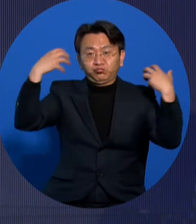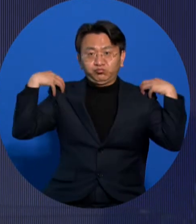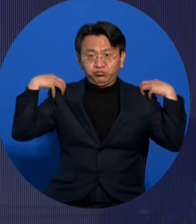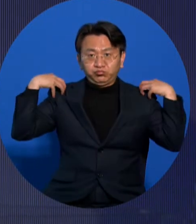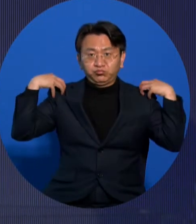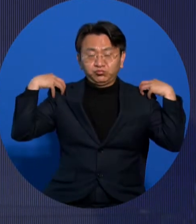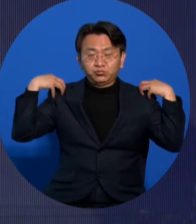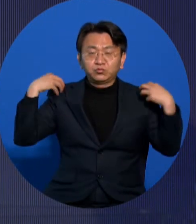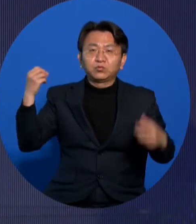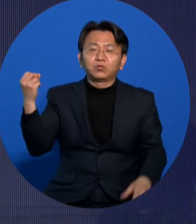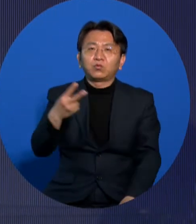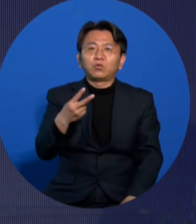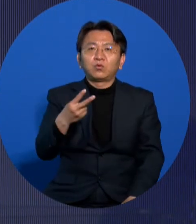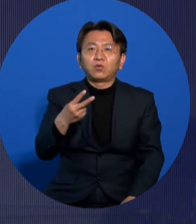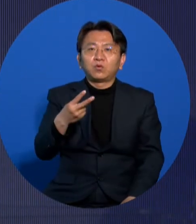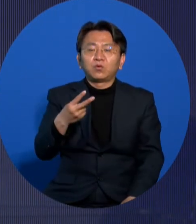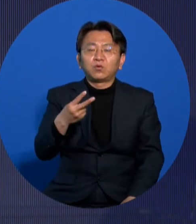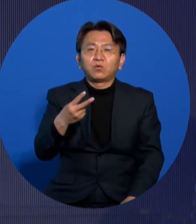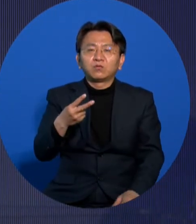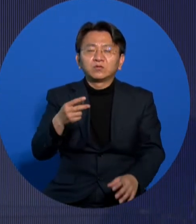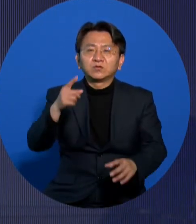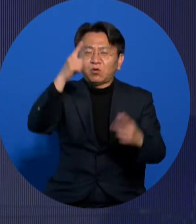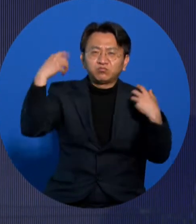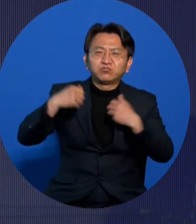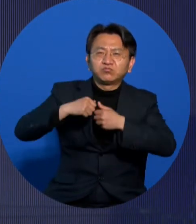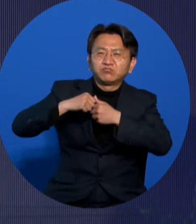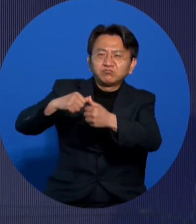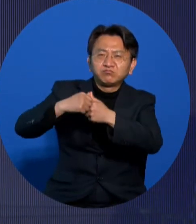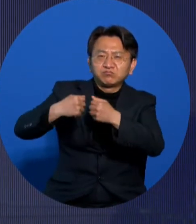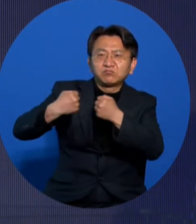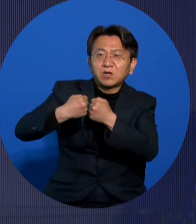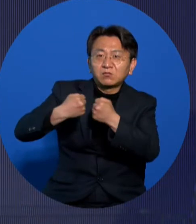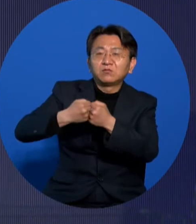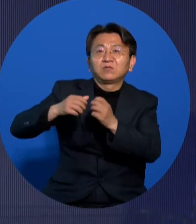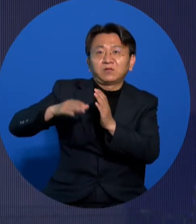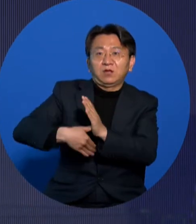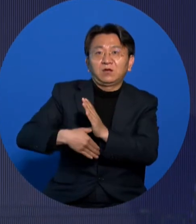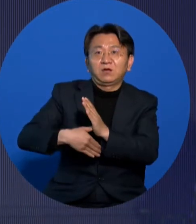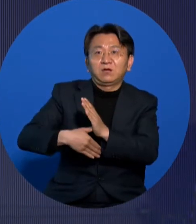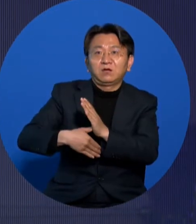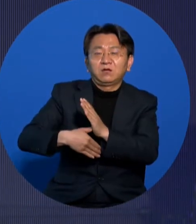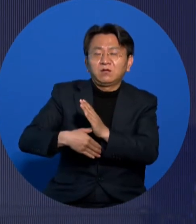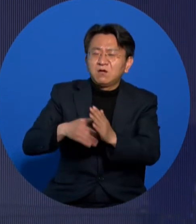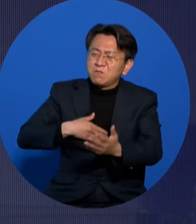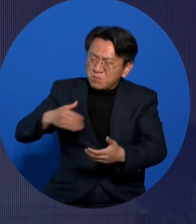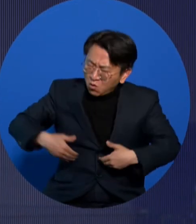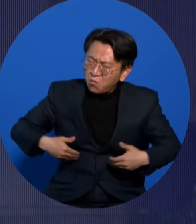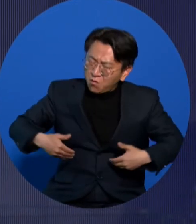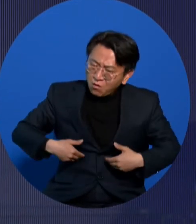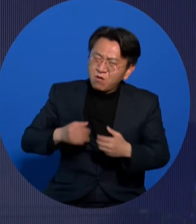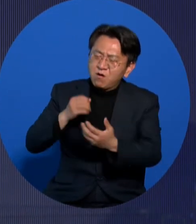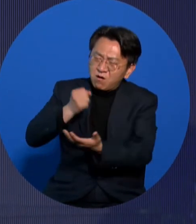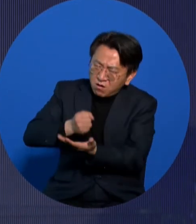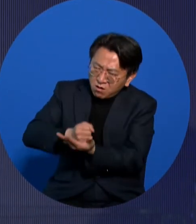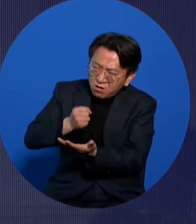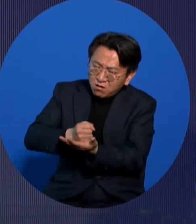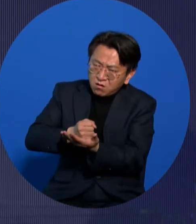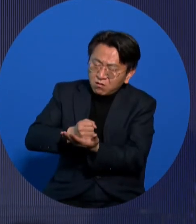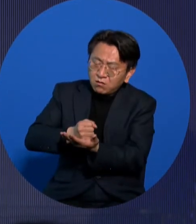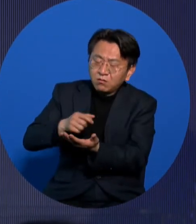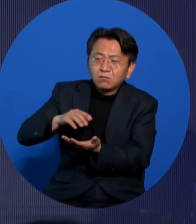광역, 도와 이렇게 싸우면서 우리의 절실함을 얘기했을 때 과연 그 사람들은